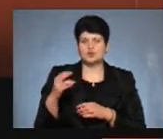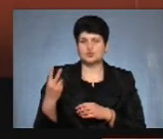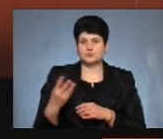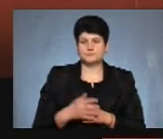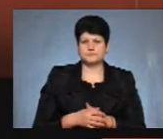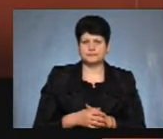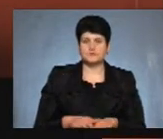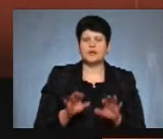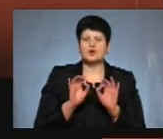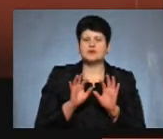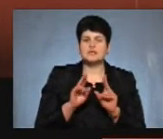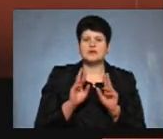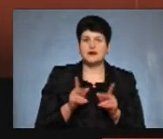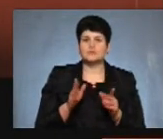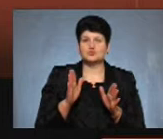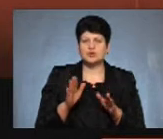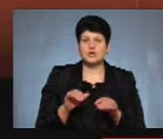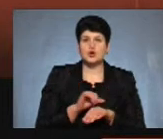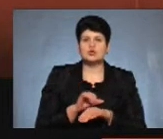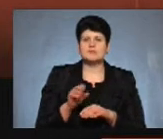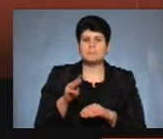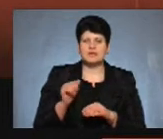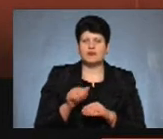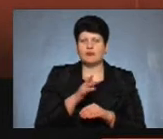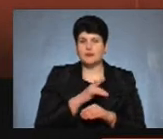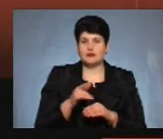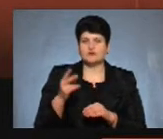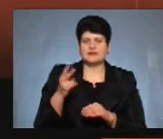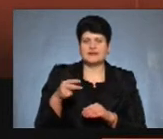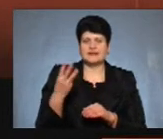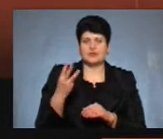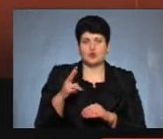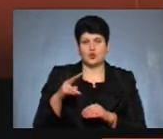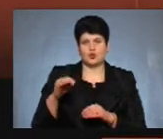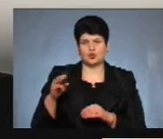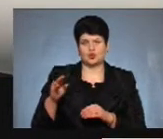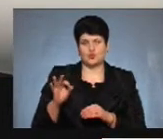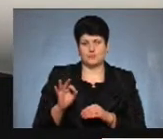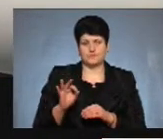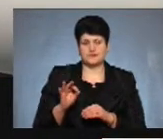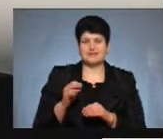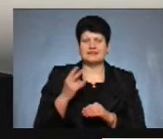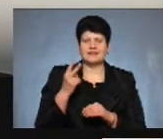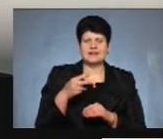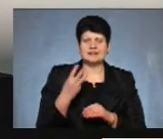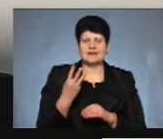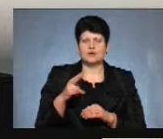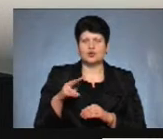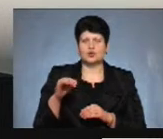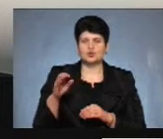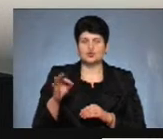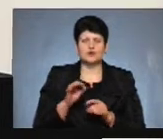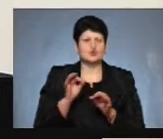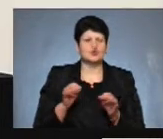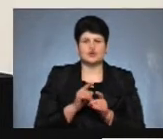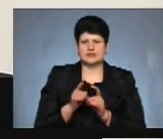21.02. Розкажіть, як відбуватиметься розмитнення в період вже з 23 лютого? З 23 лютого нічого не